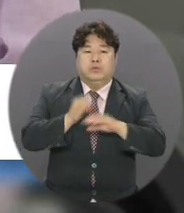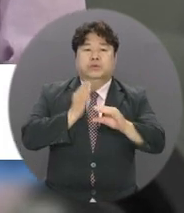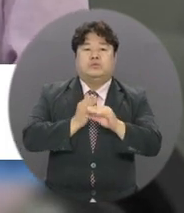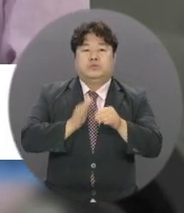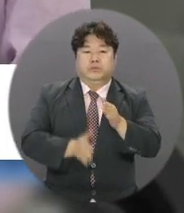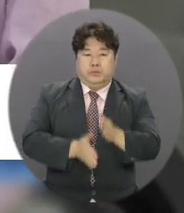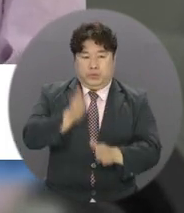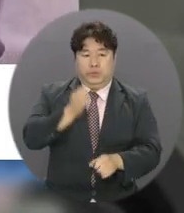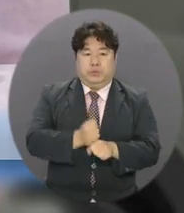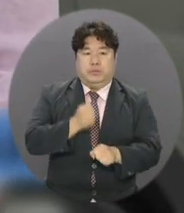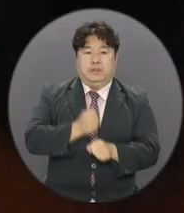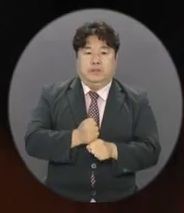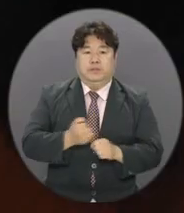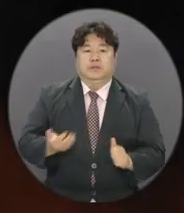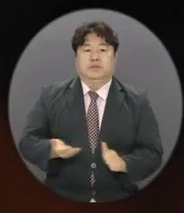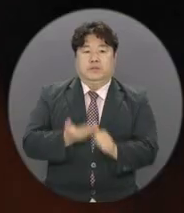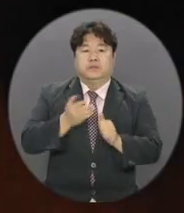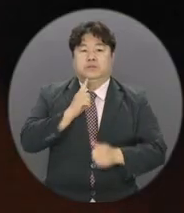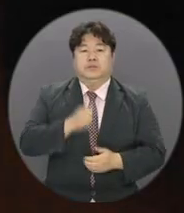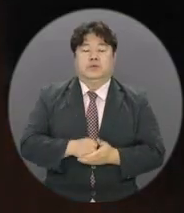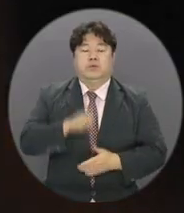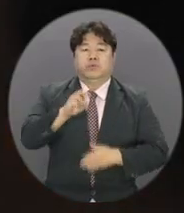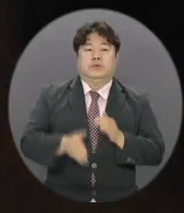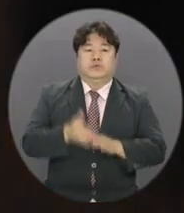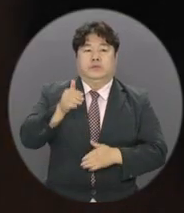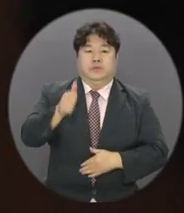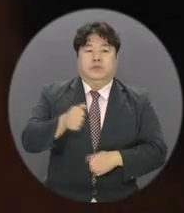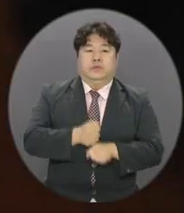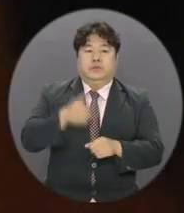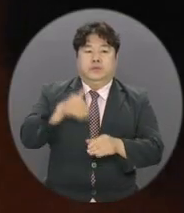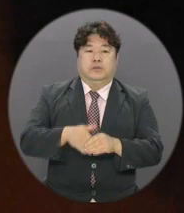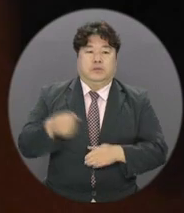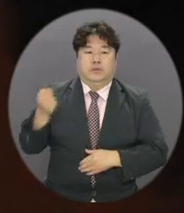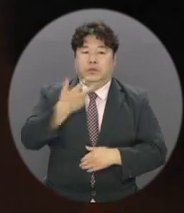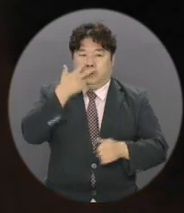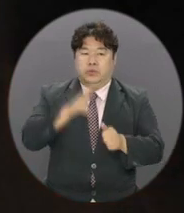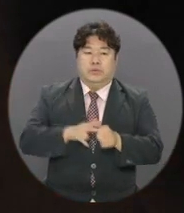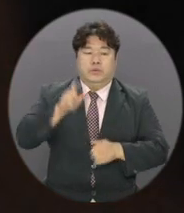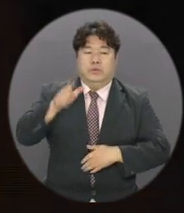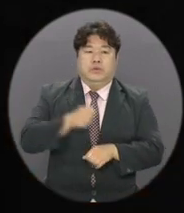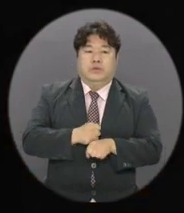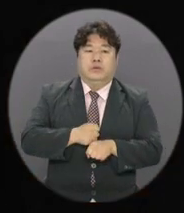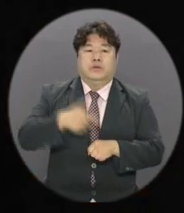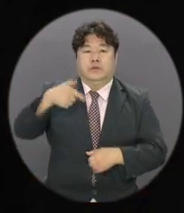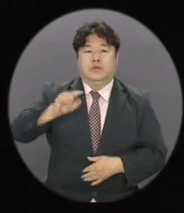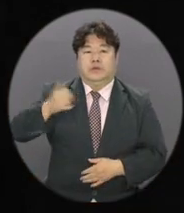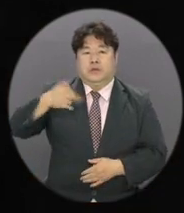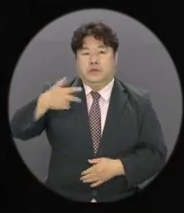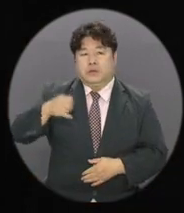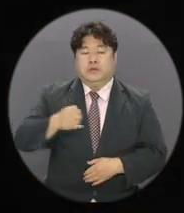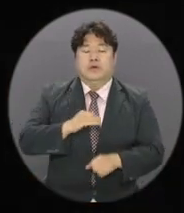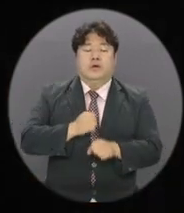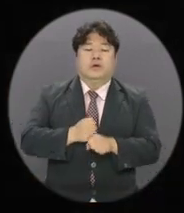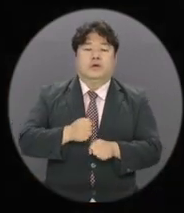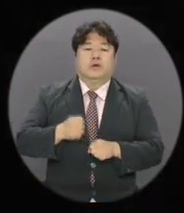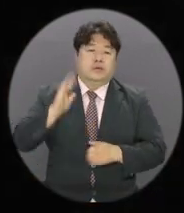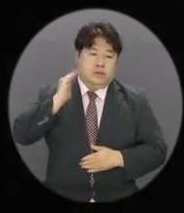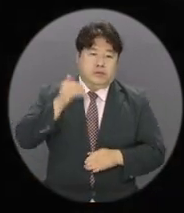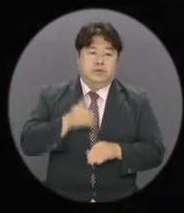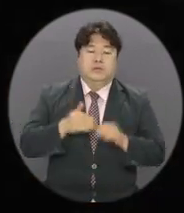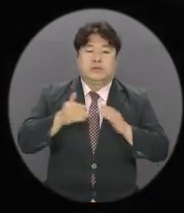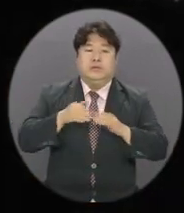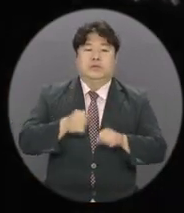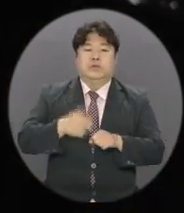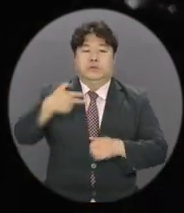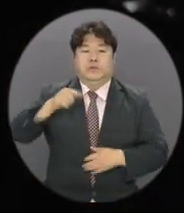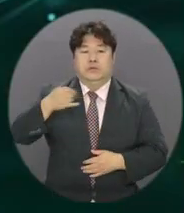도시로 키우겠습니다. 광주시장 선거에 재도전이 유력한 강기정 전 청와대 정무수석은 정세균 전 총리가